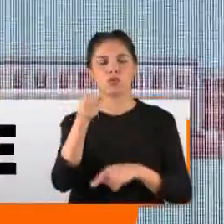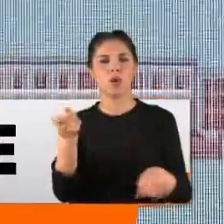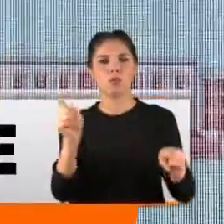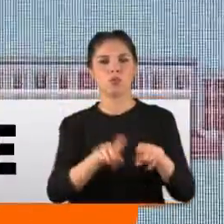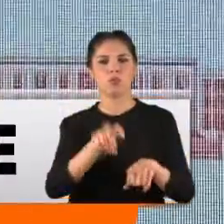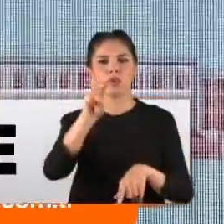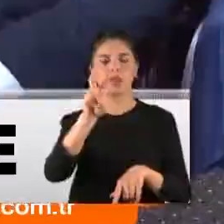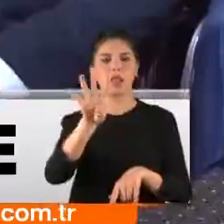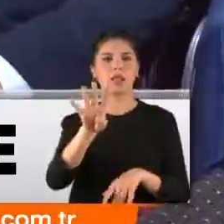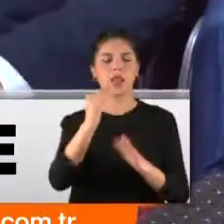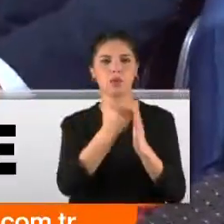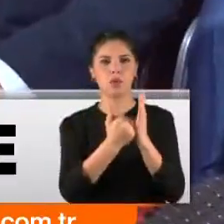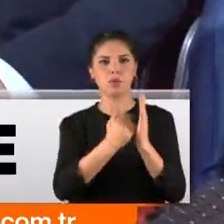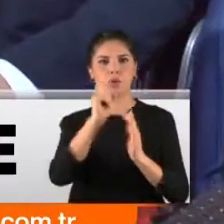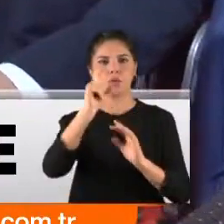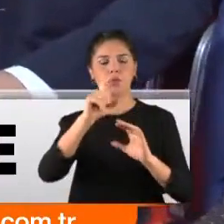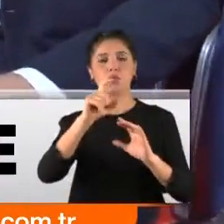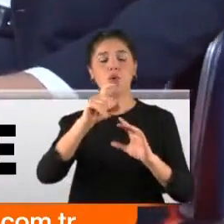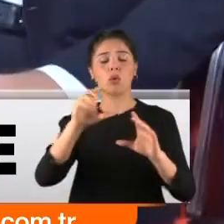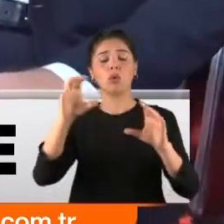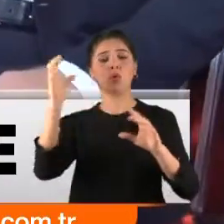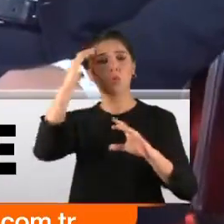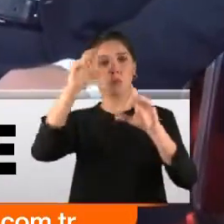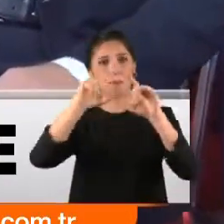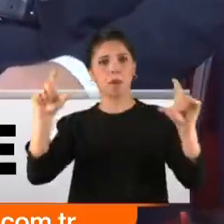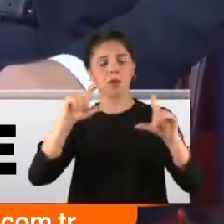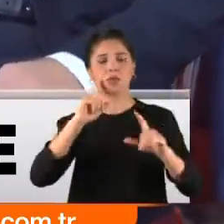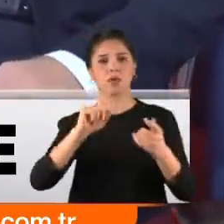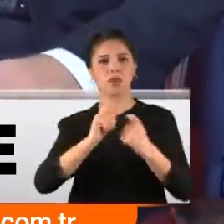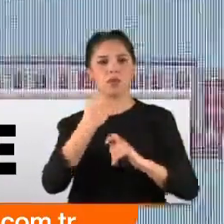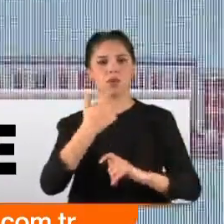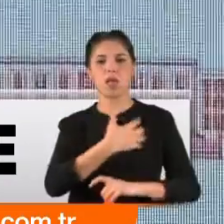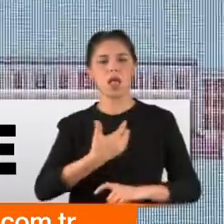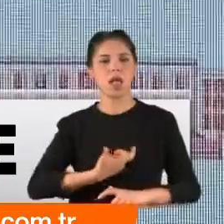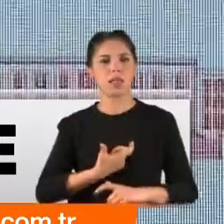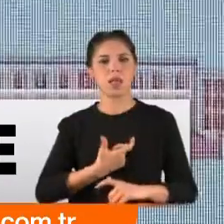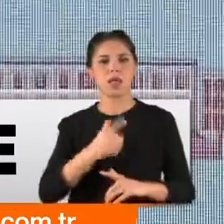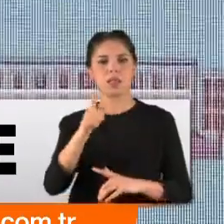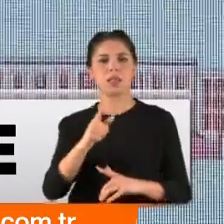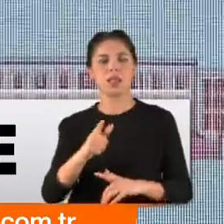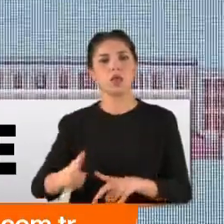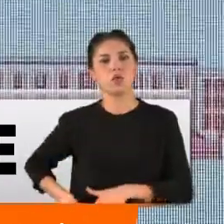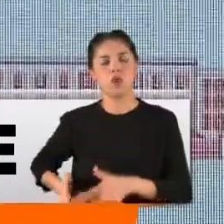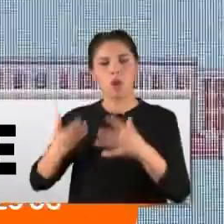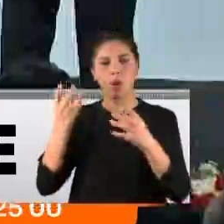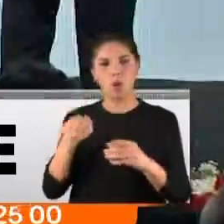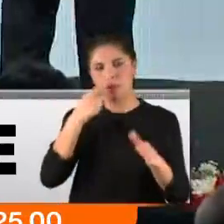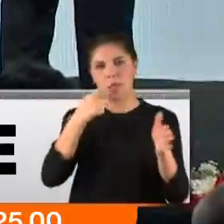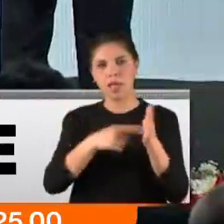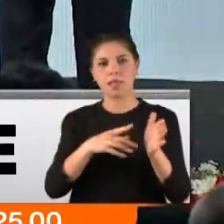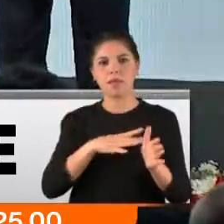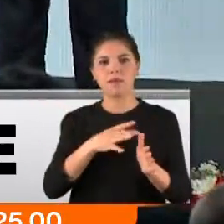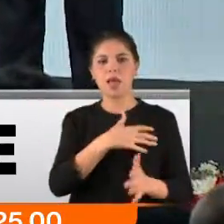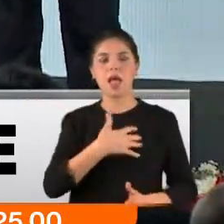madde ve 9 başlıkta yaptığımız değişiklikle anayasal güvenceye kavuşturmayı hedefliyoruz.